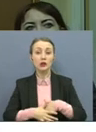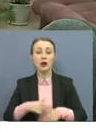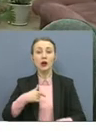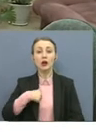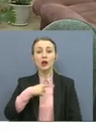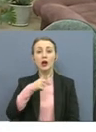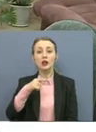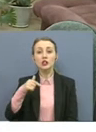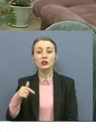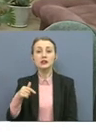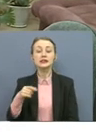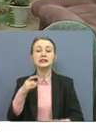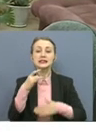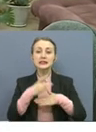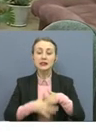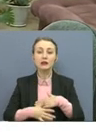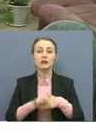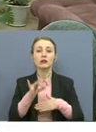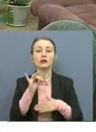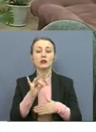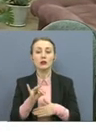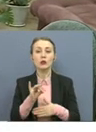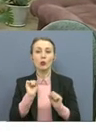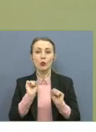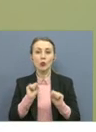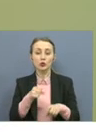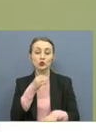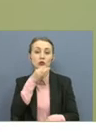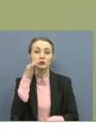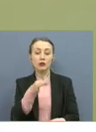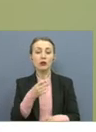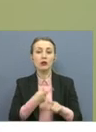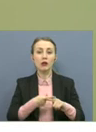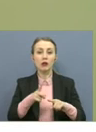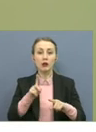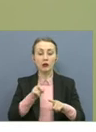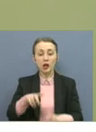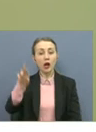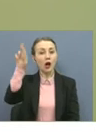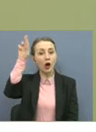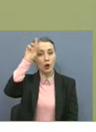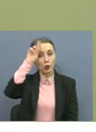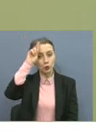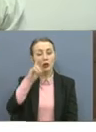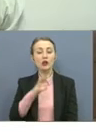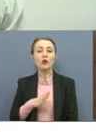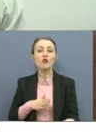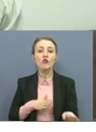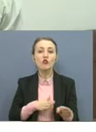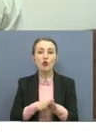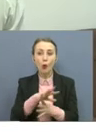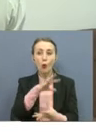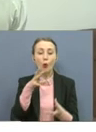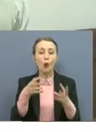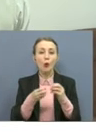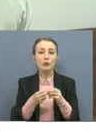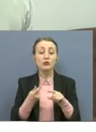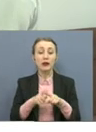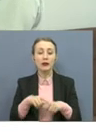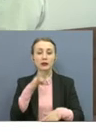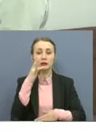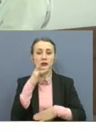Ауруханадағы мамандардың алғыс шеті шетелдерде, енді бірі отандық жоғарғы оқу орындарда кәсіби білім алған. Алыс жақын шетелдермен тығыз